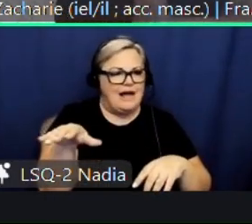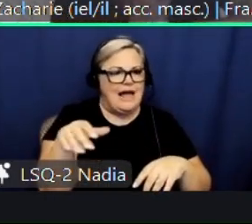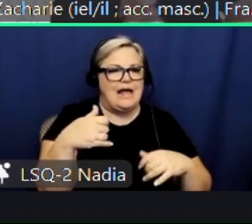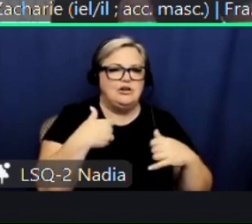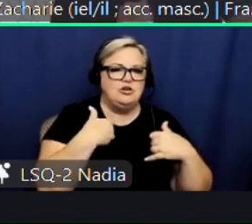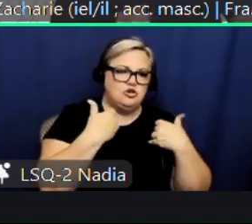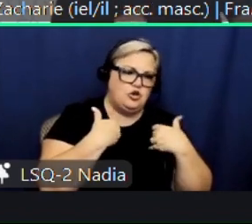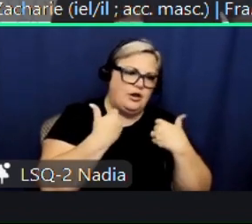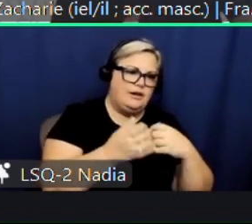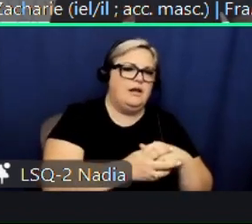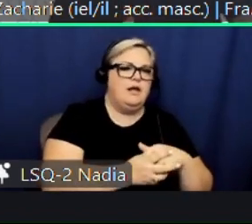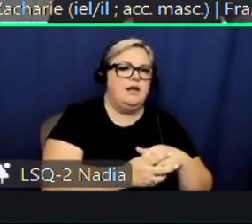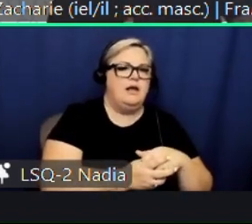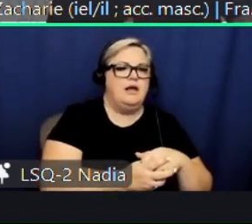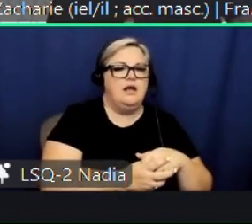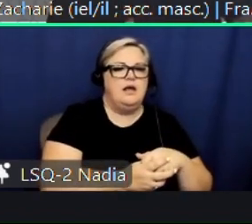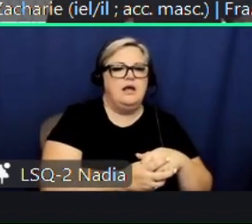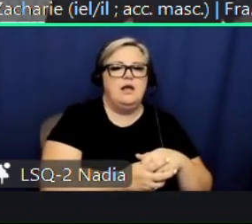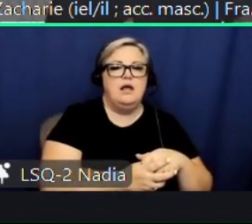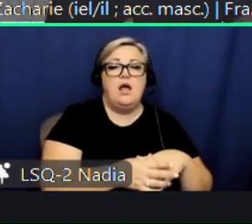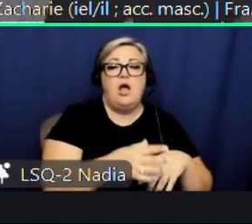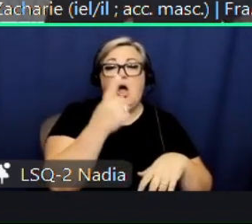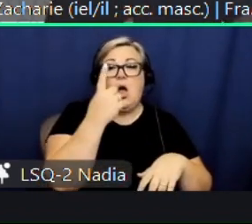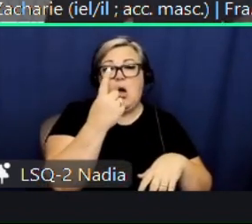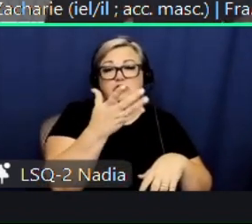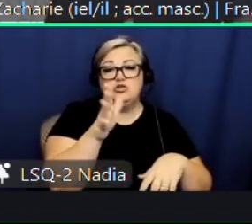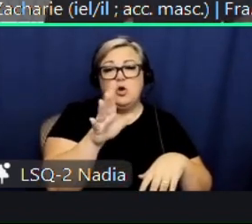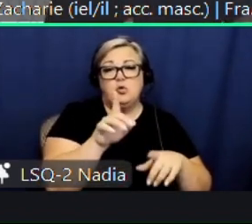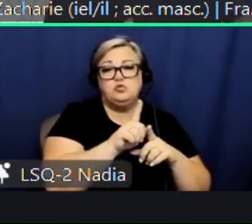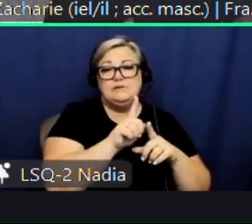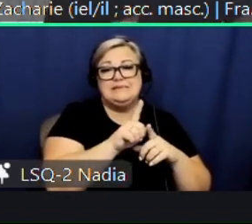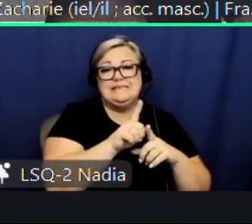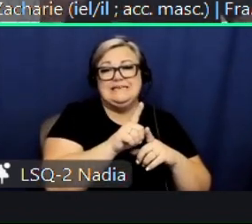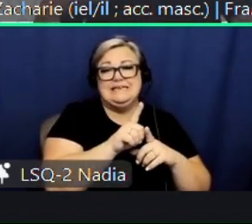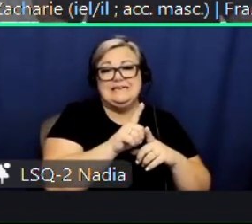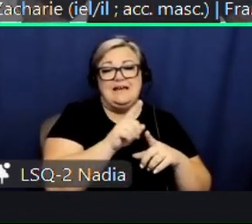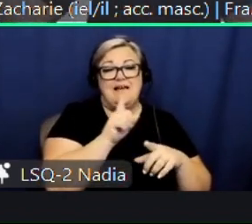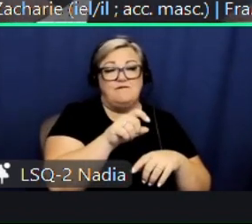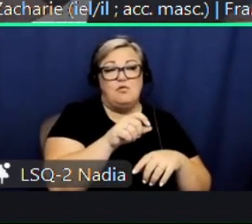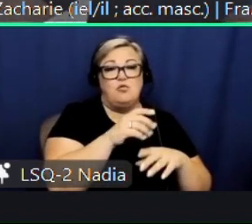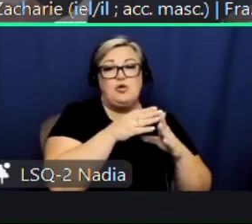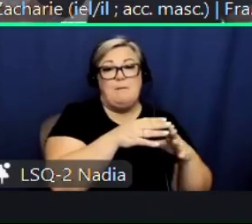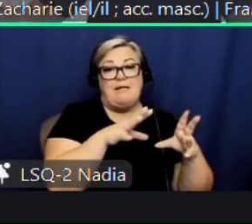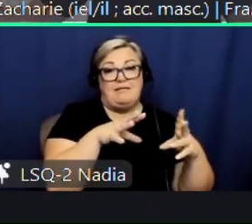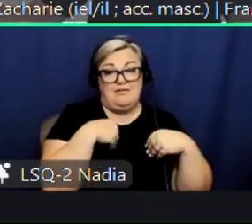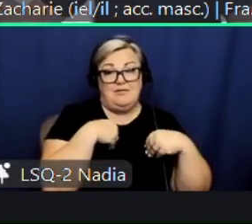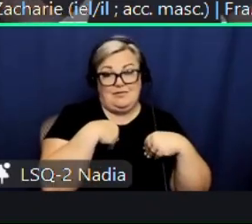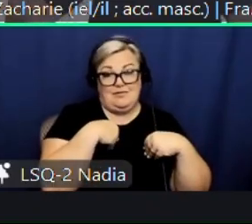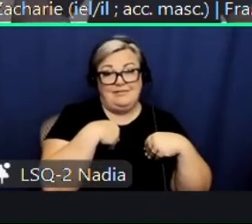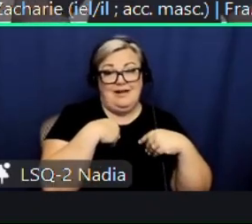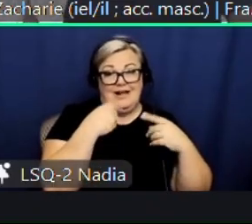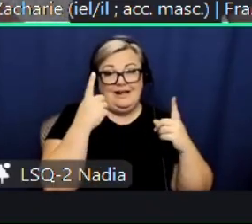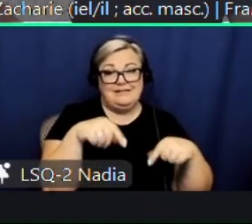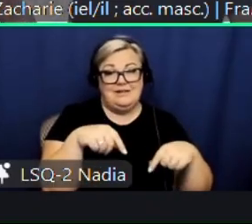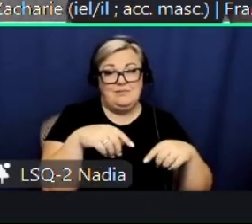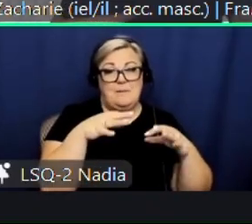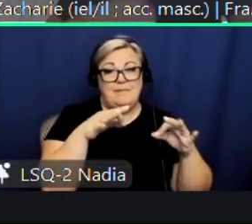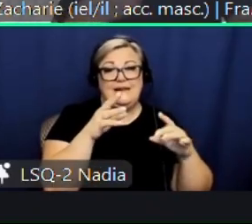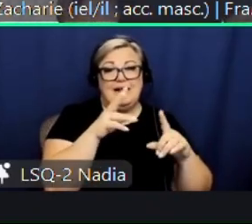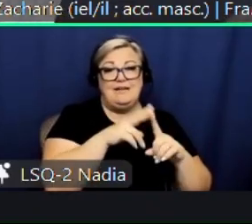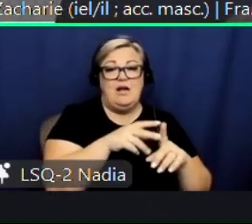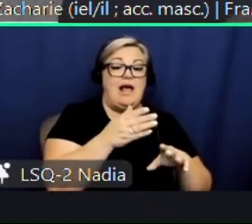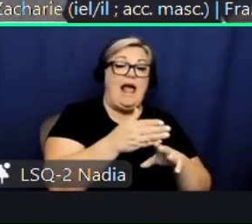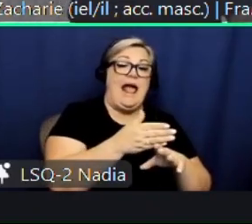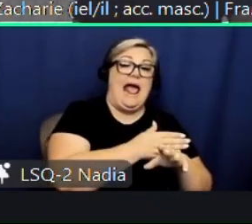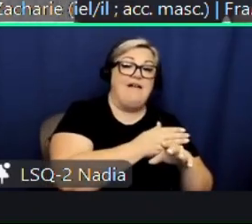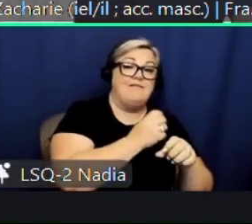jeunes. Un élément serait aussi de demander activement le consentement à travers le rendez-vous. Par exemple, avant